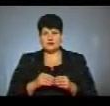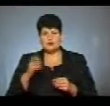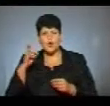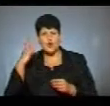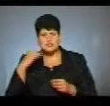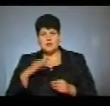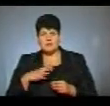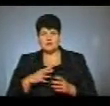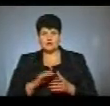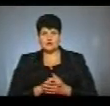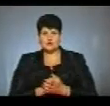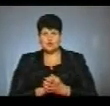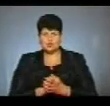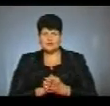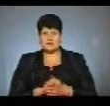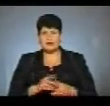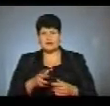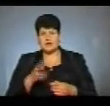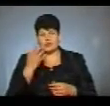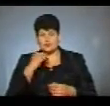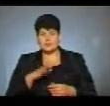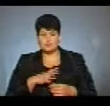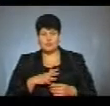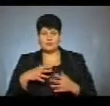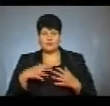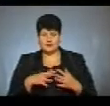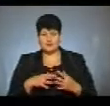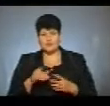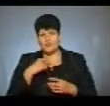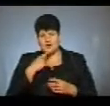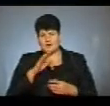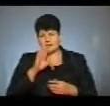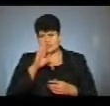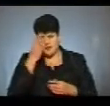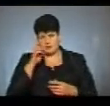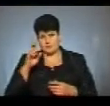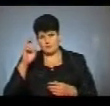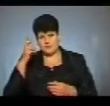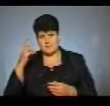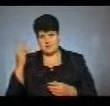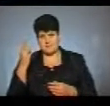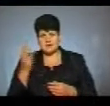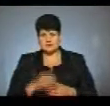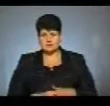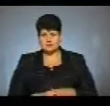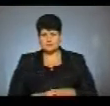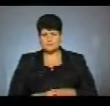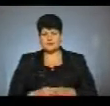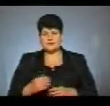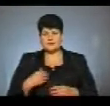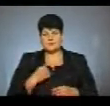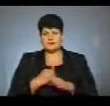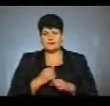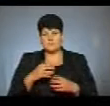під час бою хан Іслам Гіраєм III віддає наказ зрадити війська Богдана Хмельницького. Сьогодні відтворювали